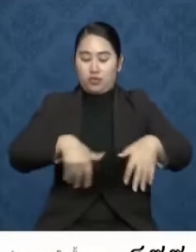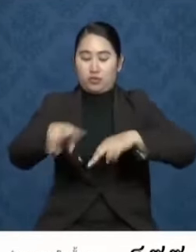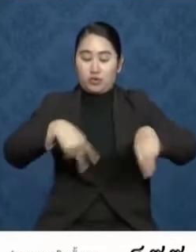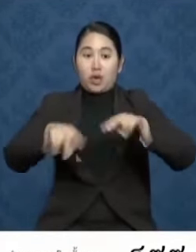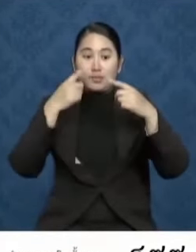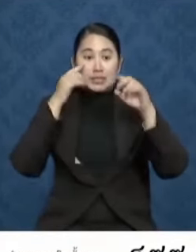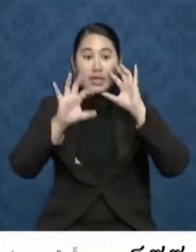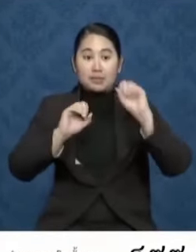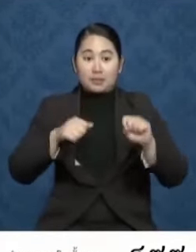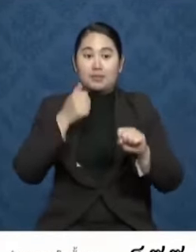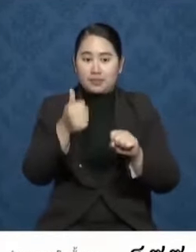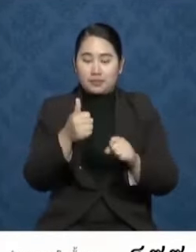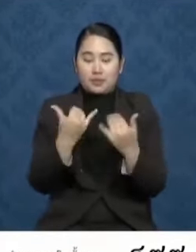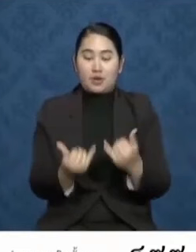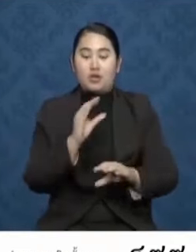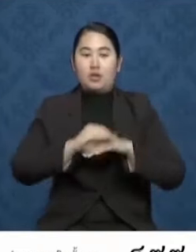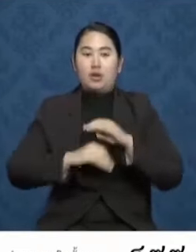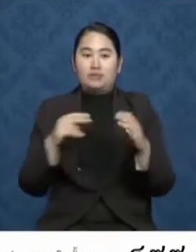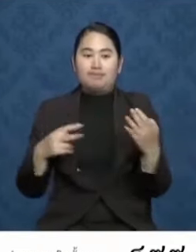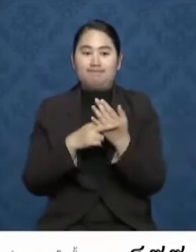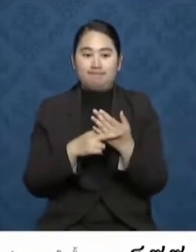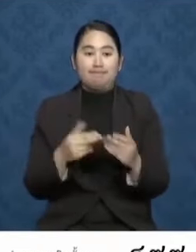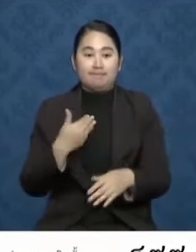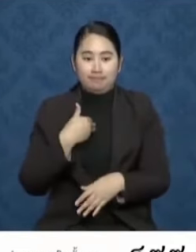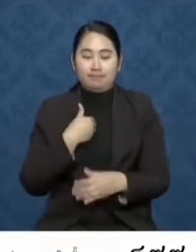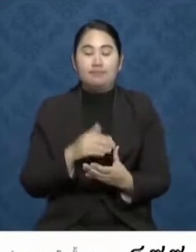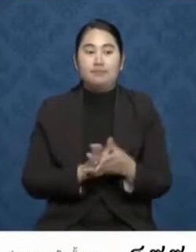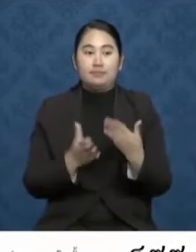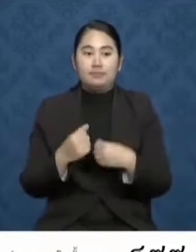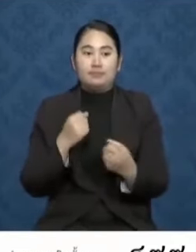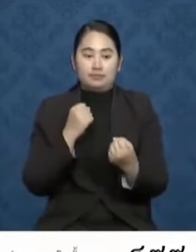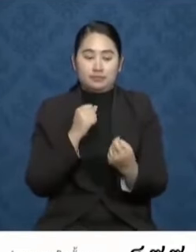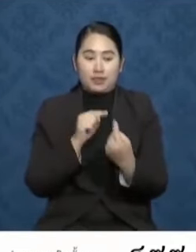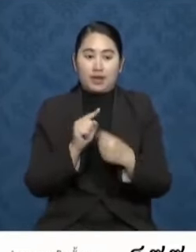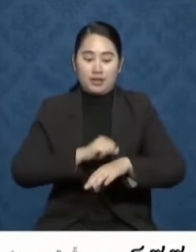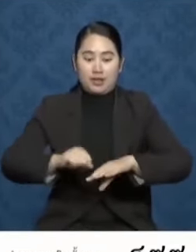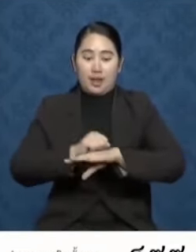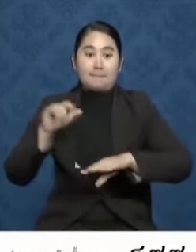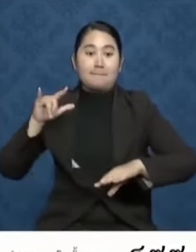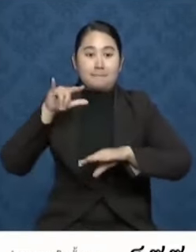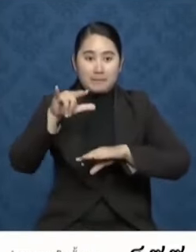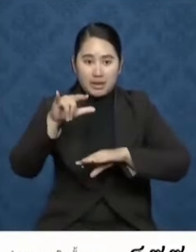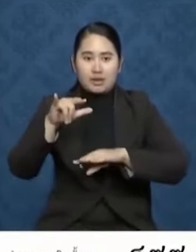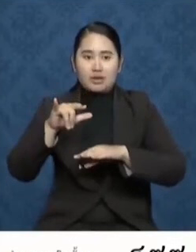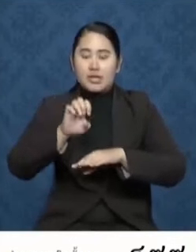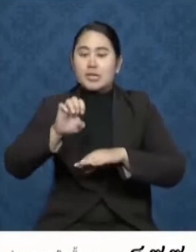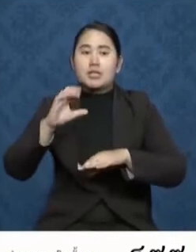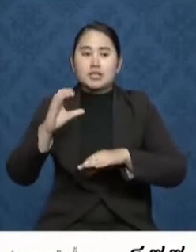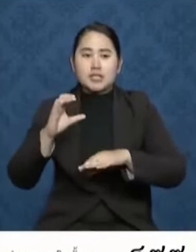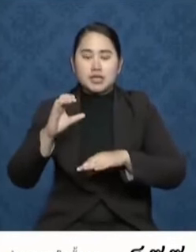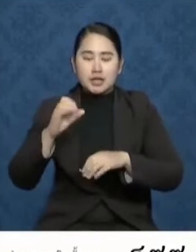สอบแล้วตอนนี้โครงการก็ล่าช้าแล้วแทนที่จะได้ใช้สนามบินอูตะเภาเชิงพาณิชย์อย่างเต็ม